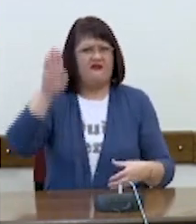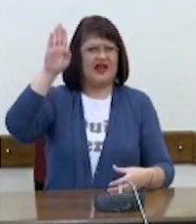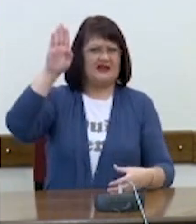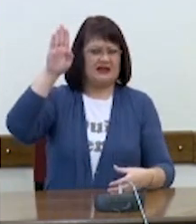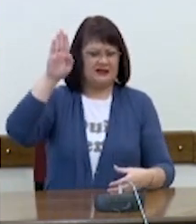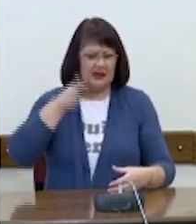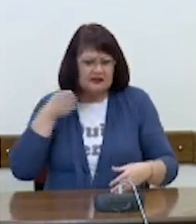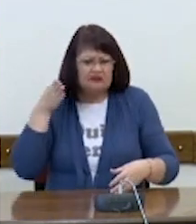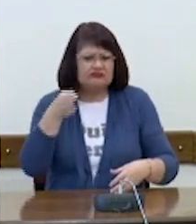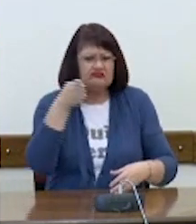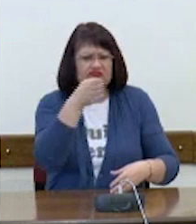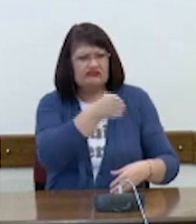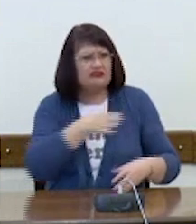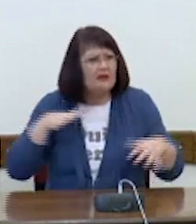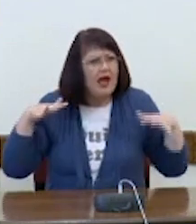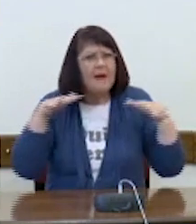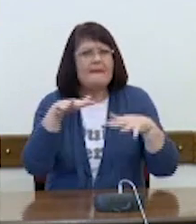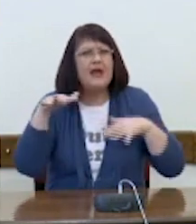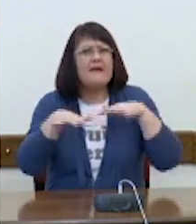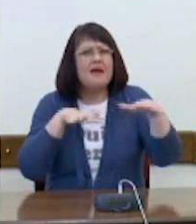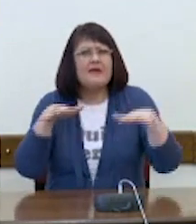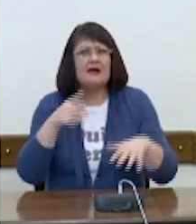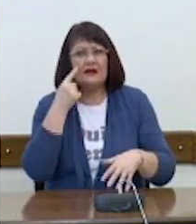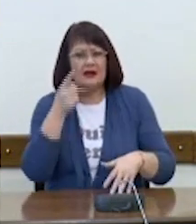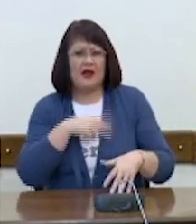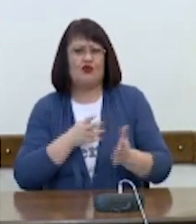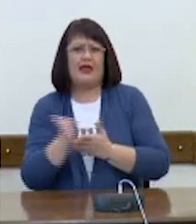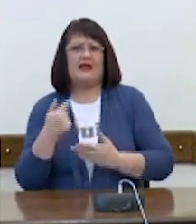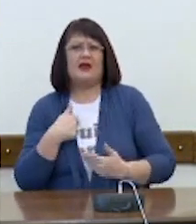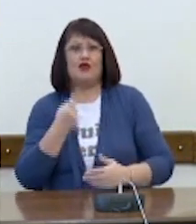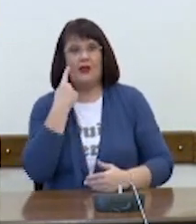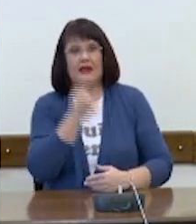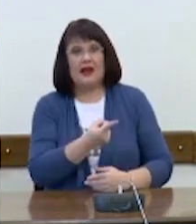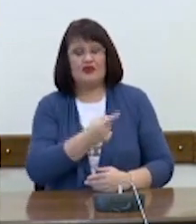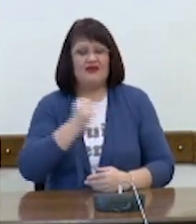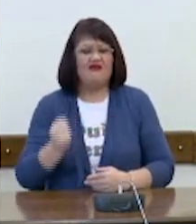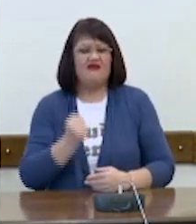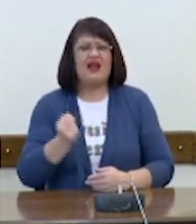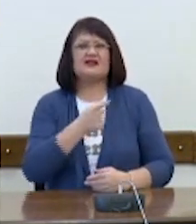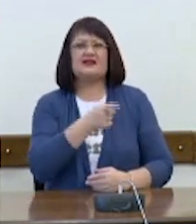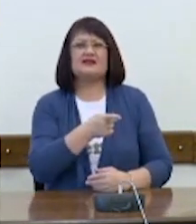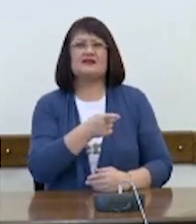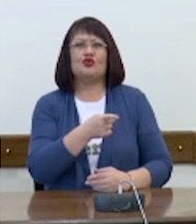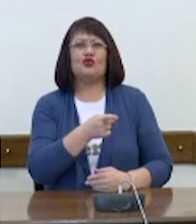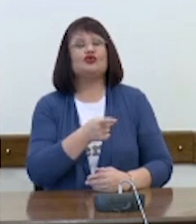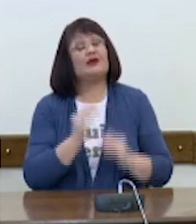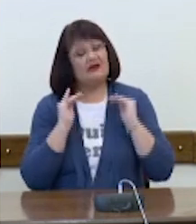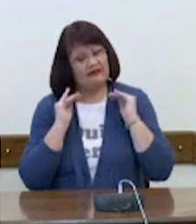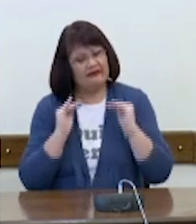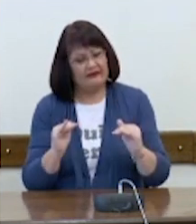επιβεβαιώνουν αλλά και αποδεικνύουν ότι ο φασισμός είναι και παραμένει χρήσιμο